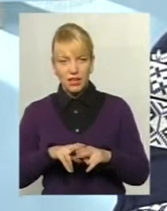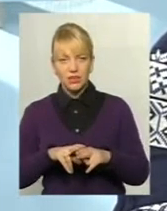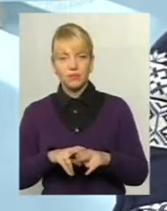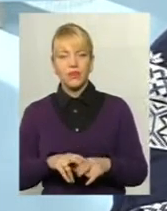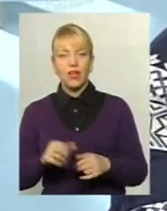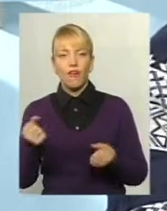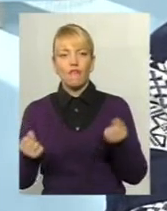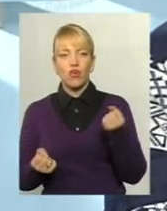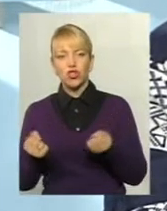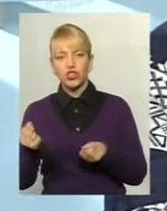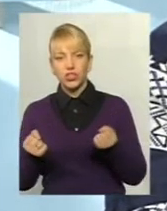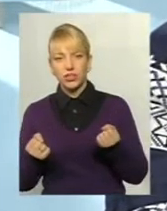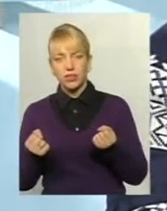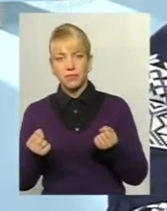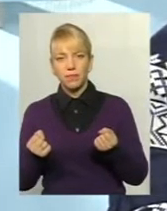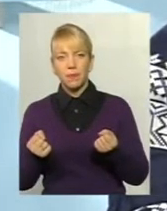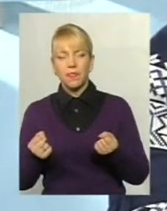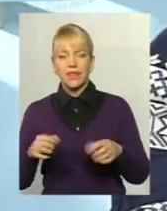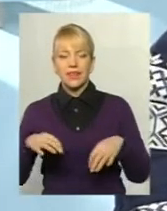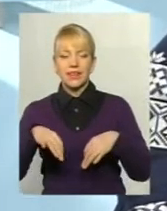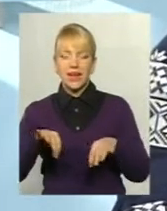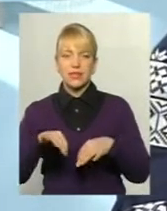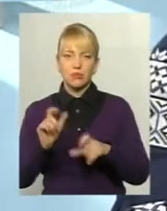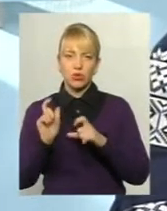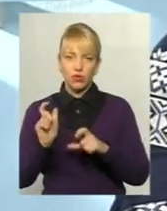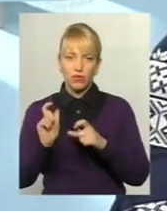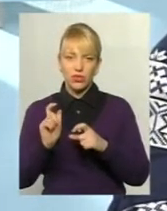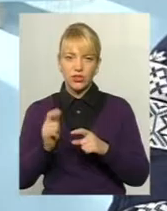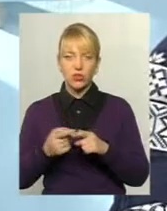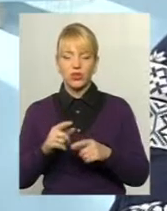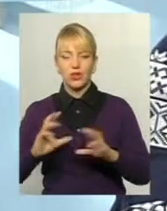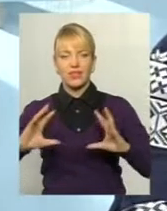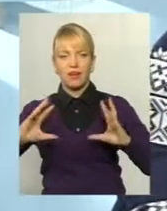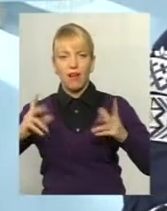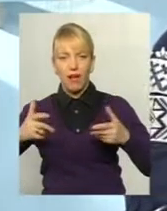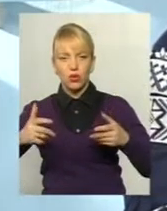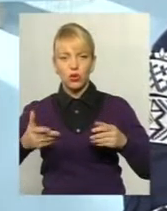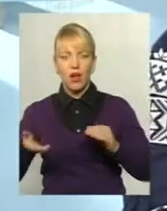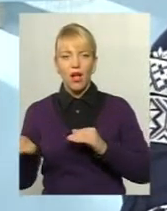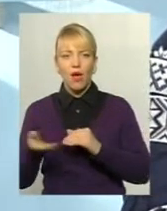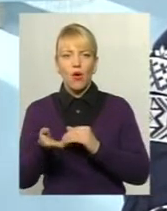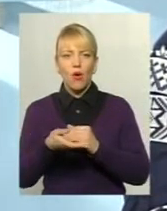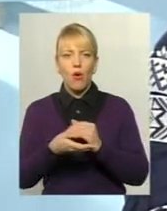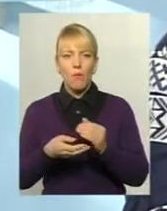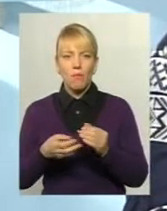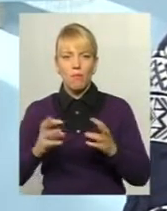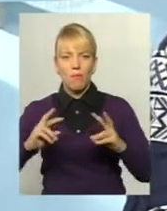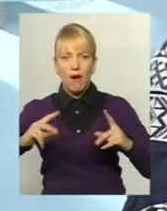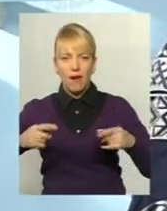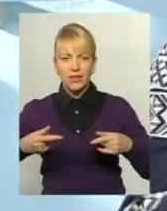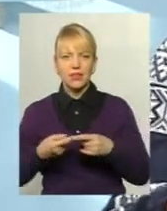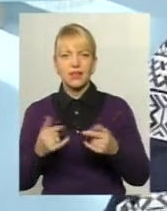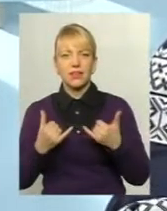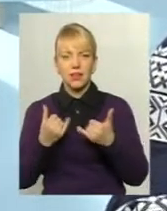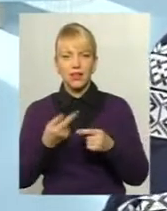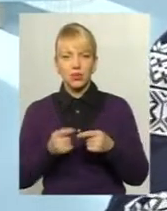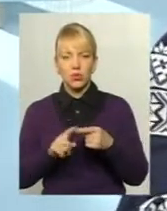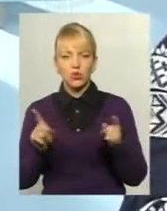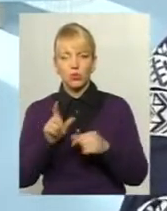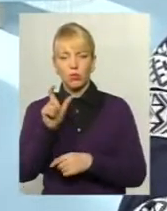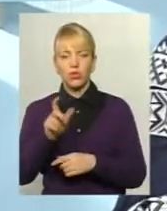водія як транспортного вантажу, так і трактора, комбайна і так далі. Для того, щоб людина, яка